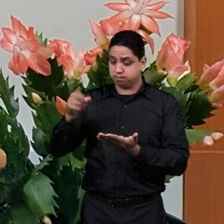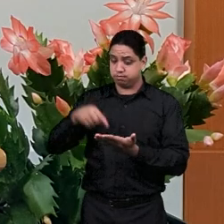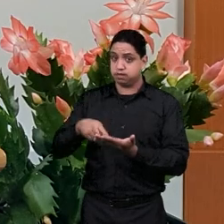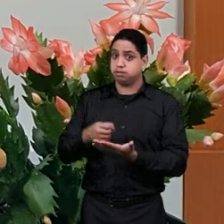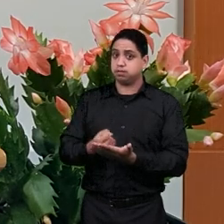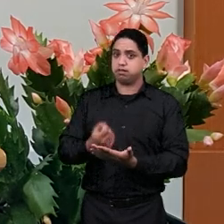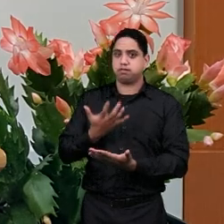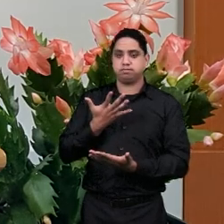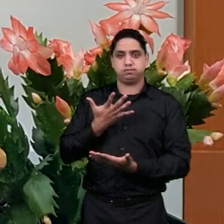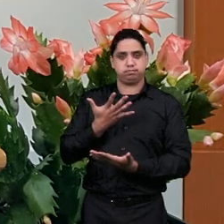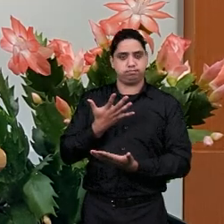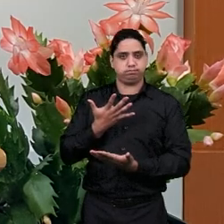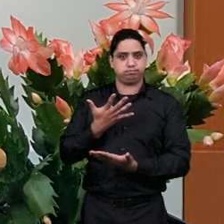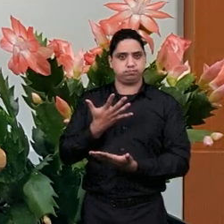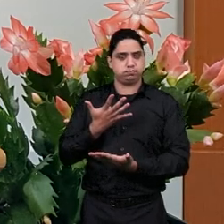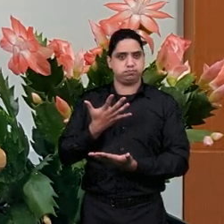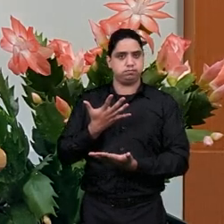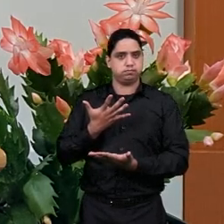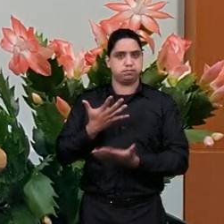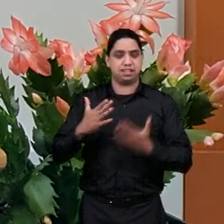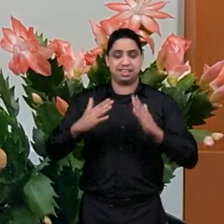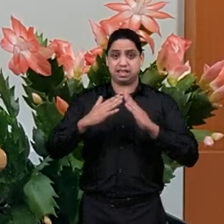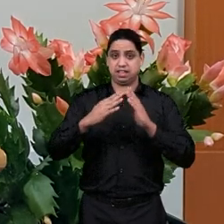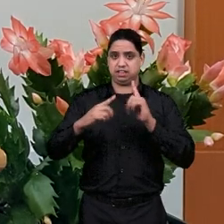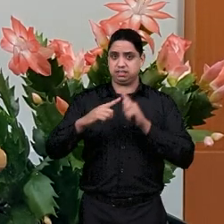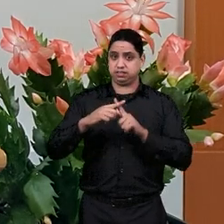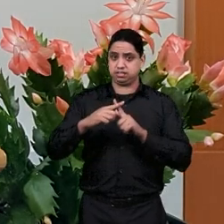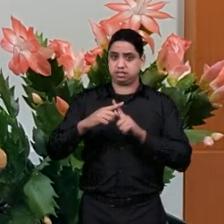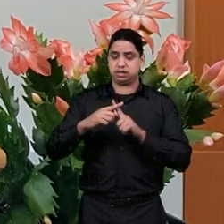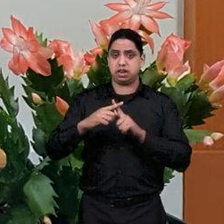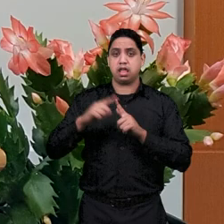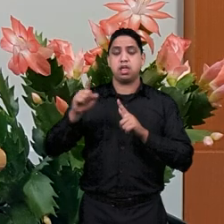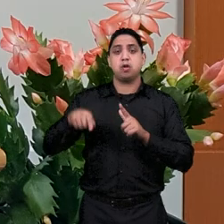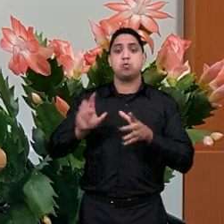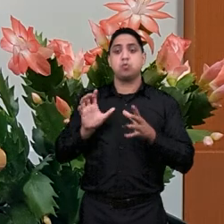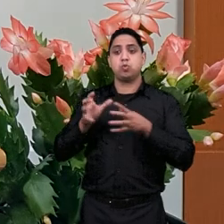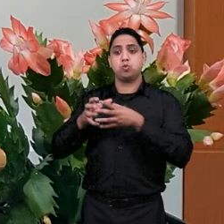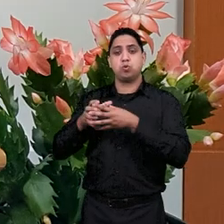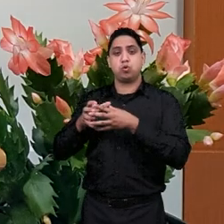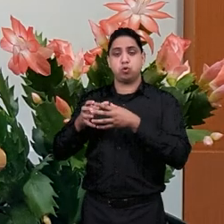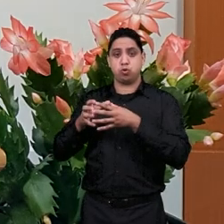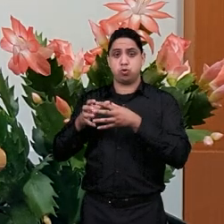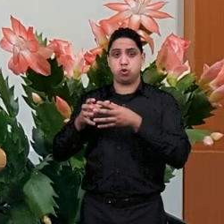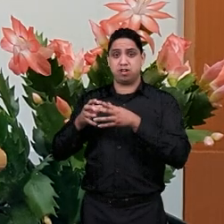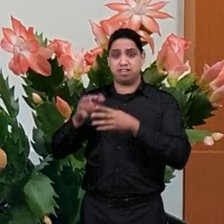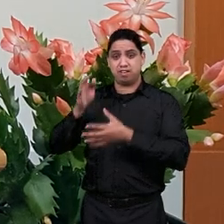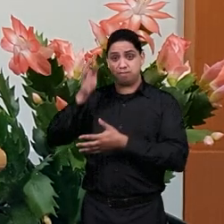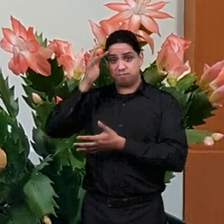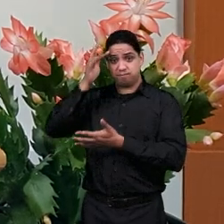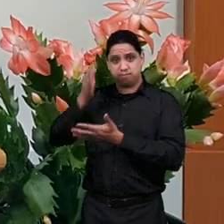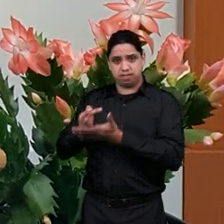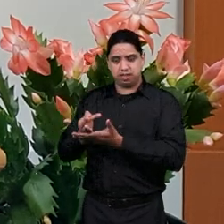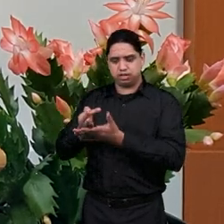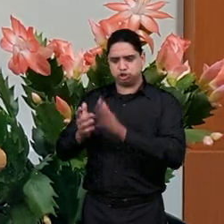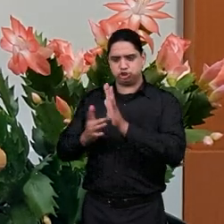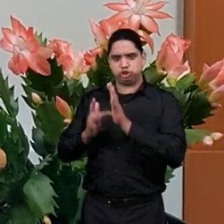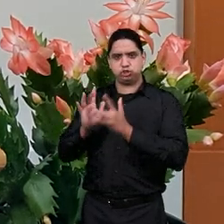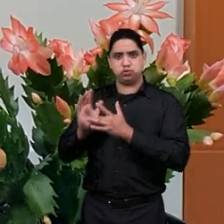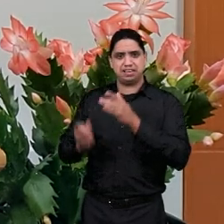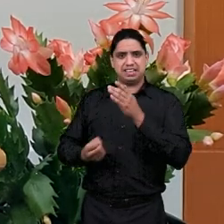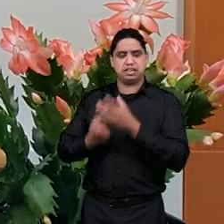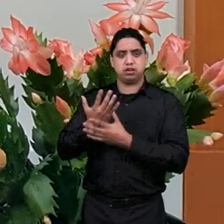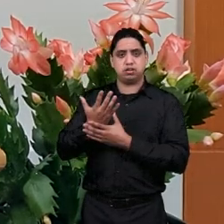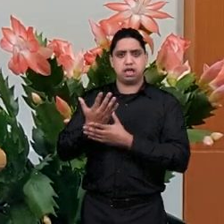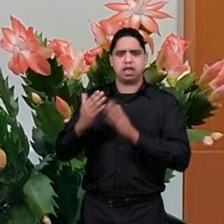L'Église, c'est une institution de foi créée par le Seigneur Jésus pour abriter les